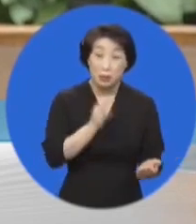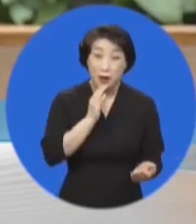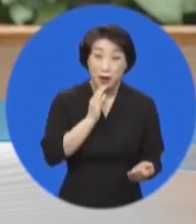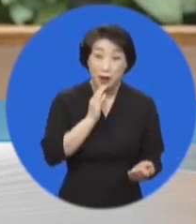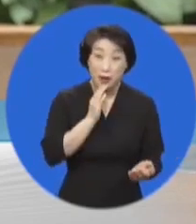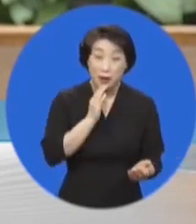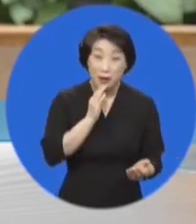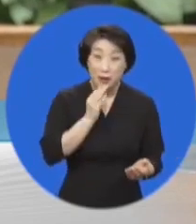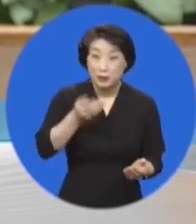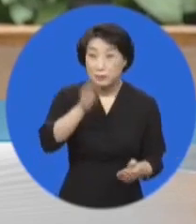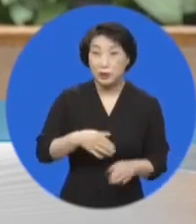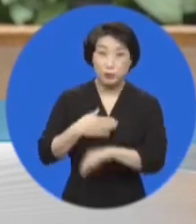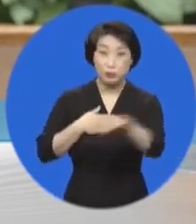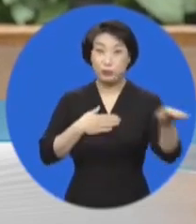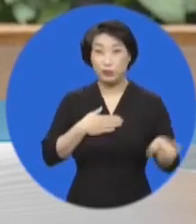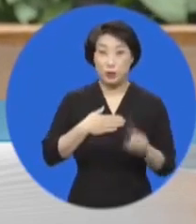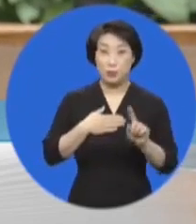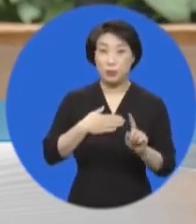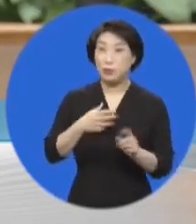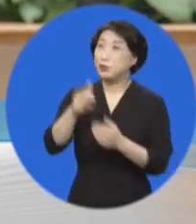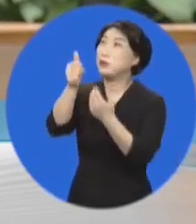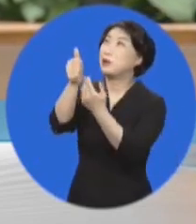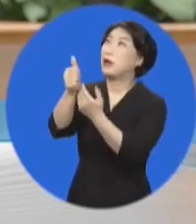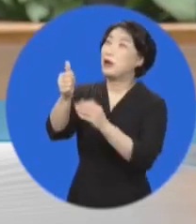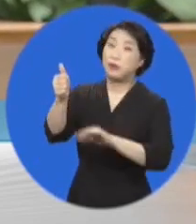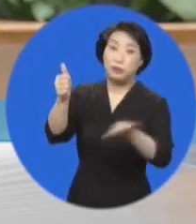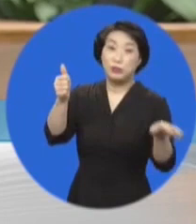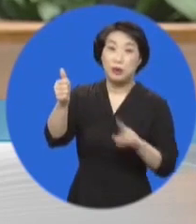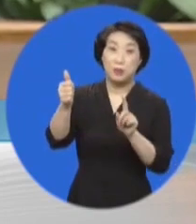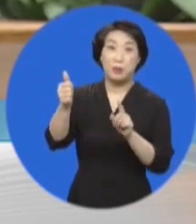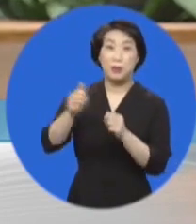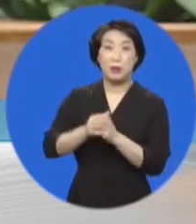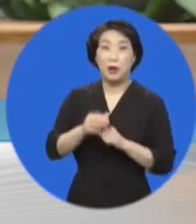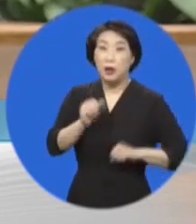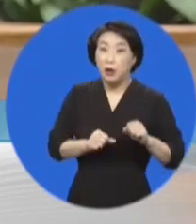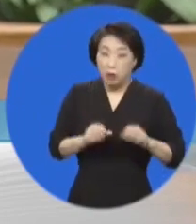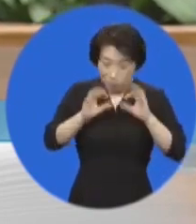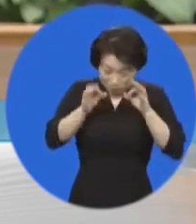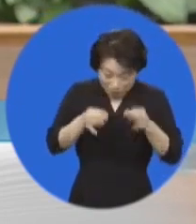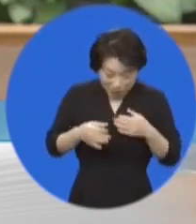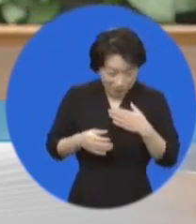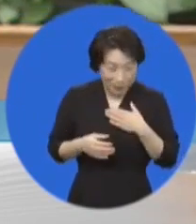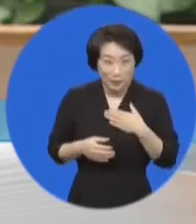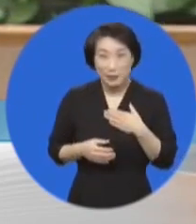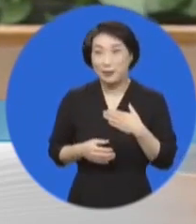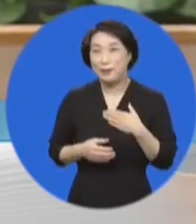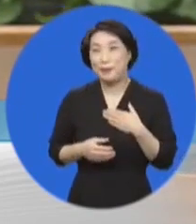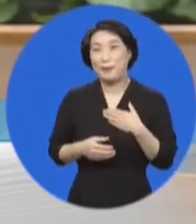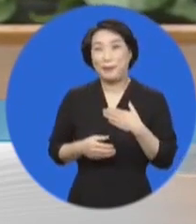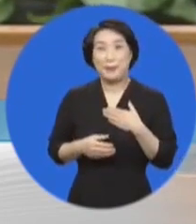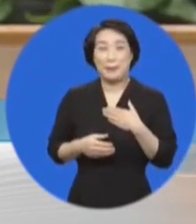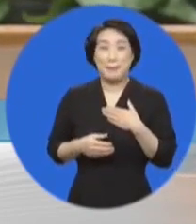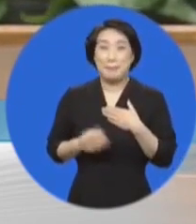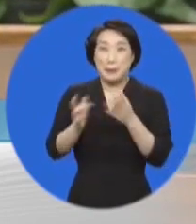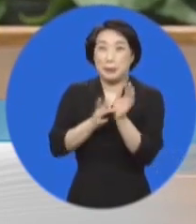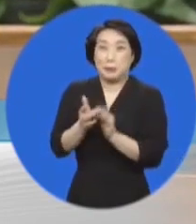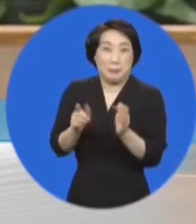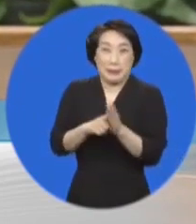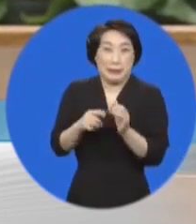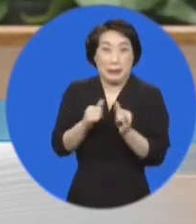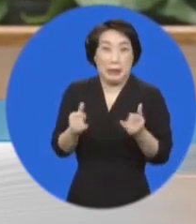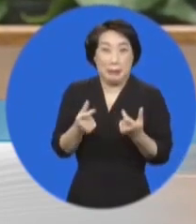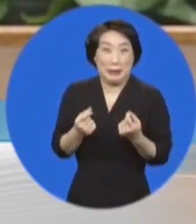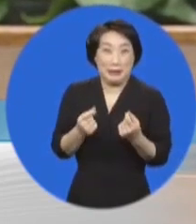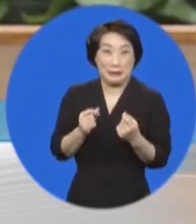주는데도 우리가 주님 앞에 하는 행위를 보면 예수 믿는